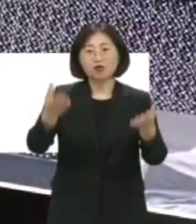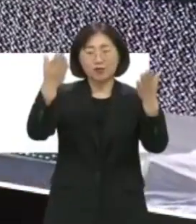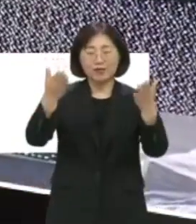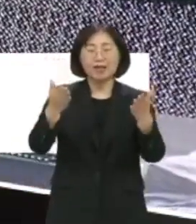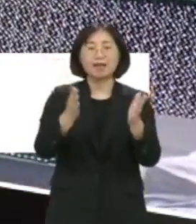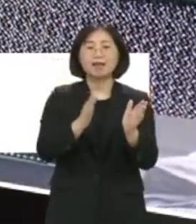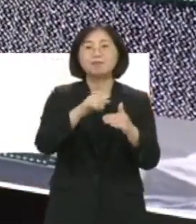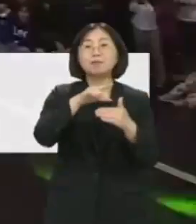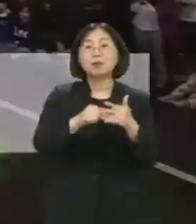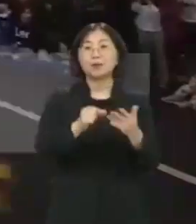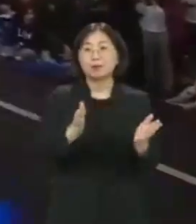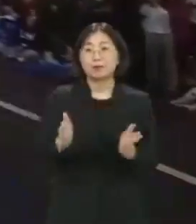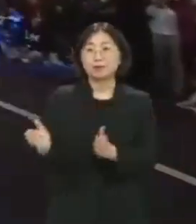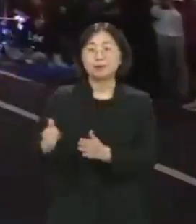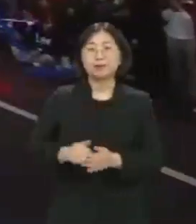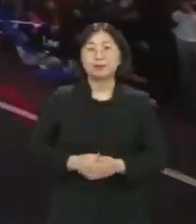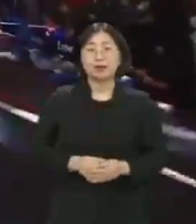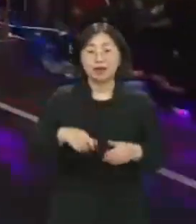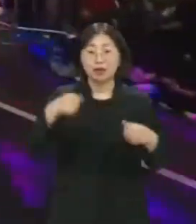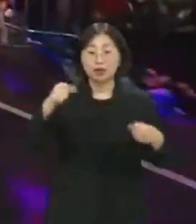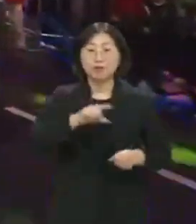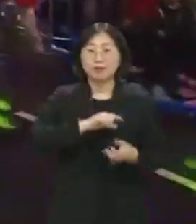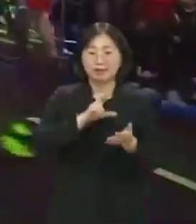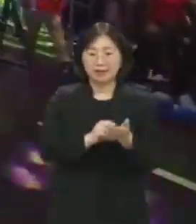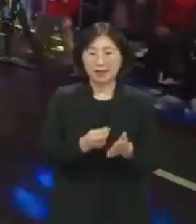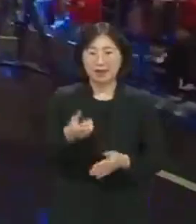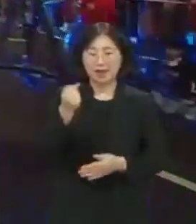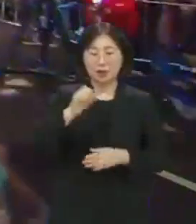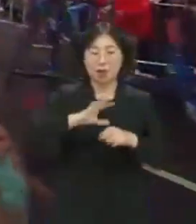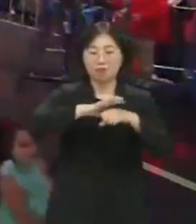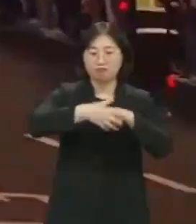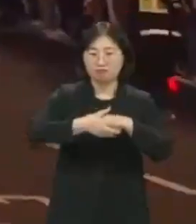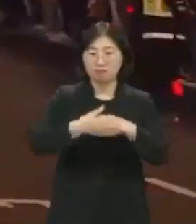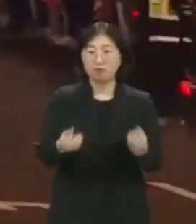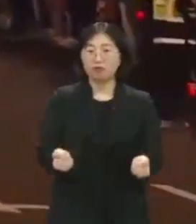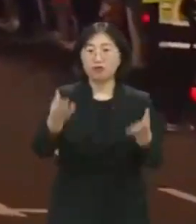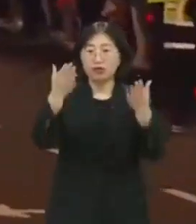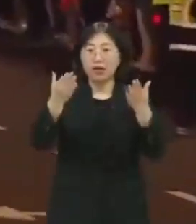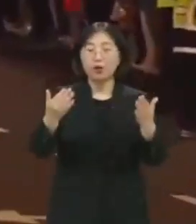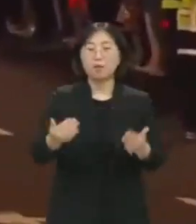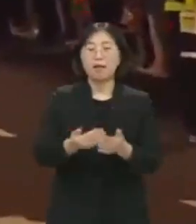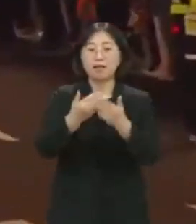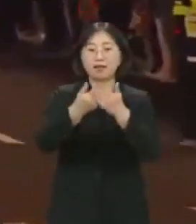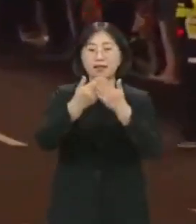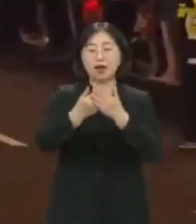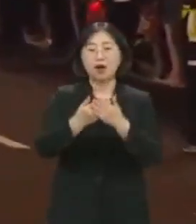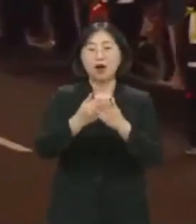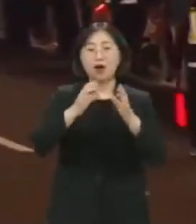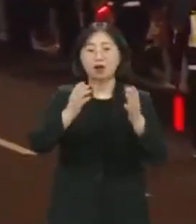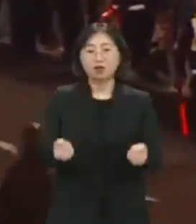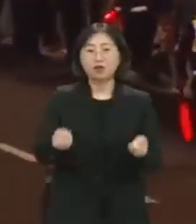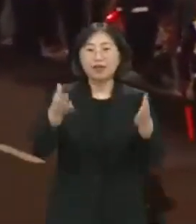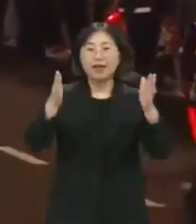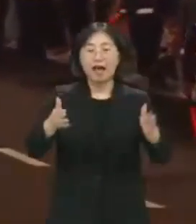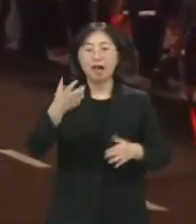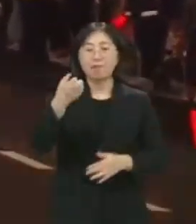프로그램을 준비했습니다. 춤을 주제로 하는 글로벌 축제로 성장하면서 축제 기간 83개국이